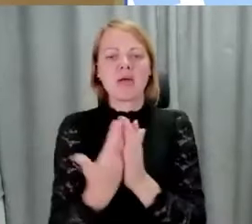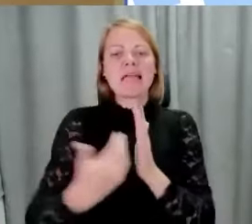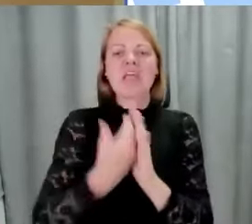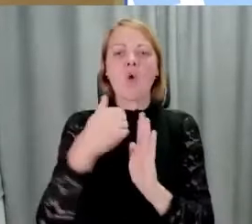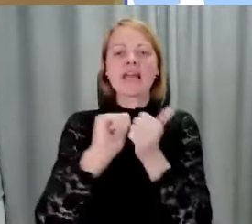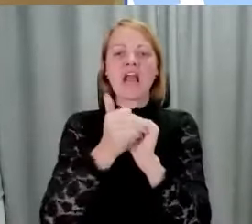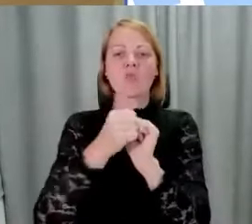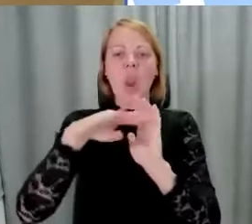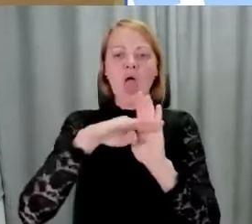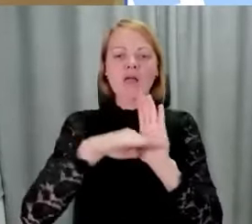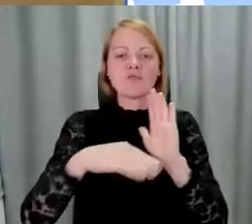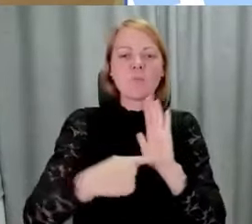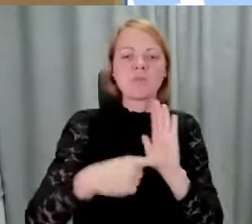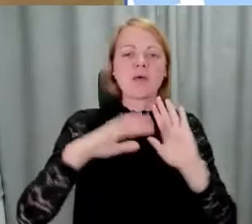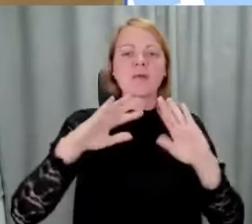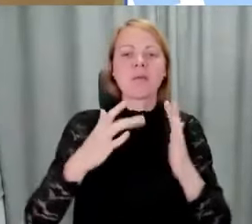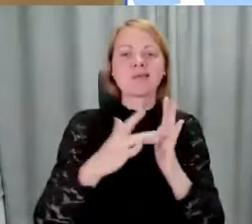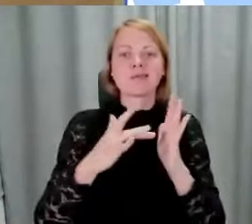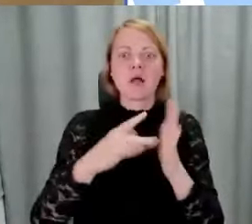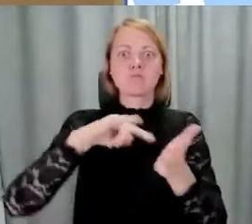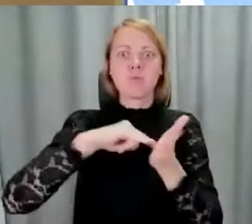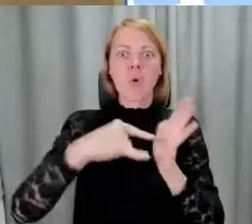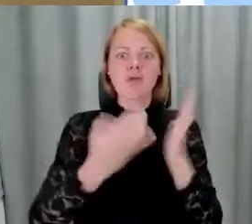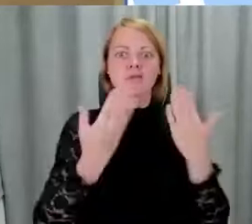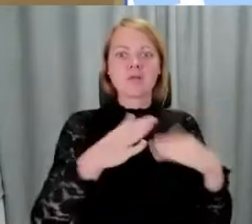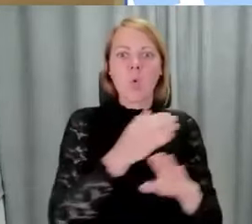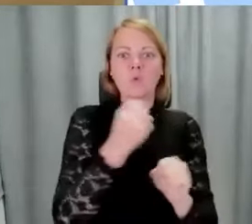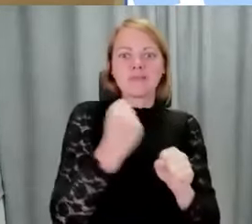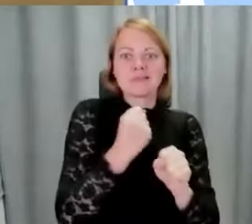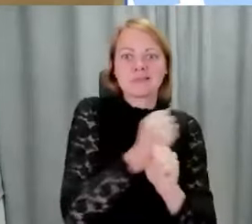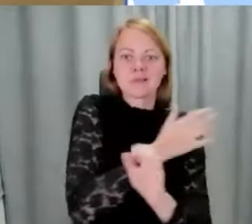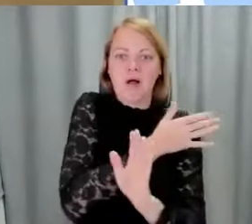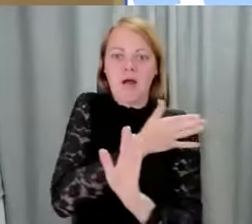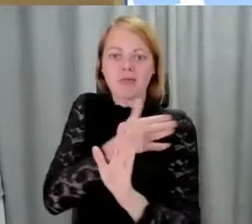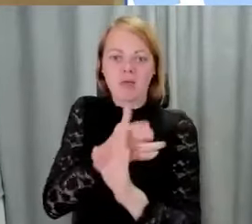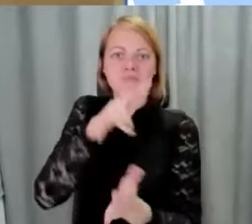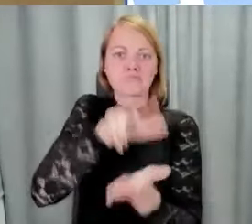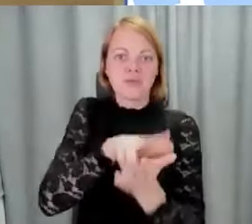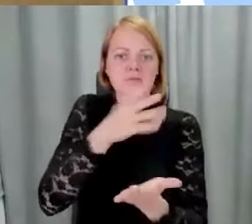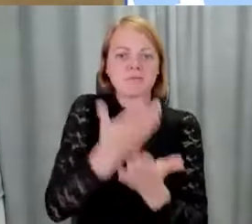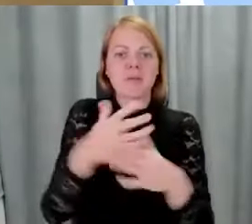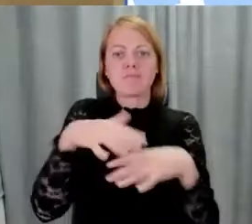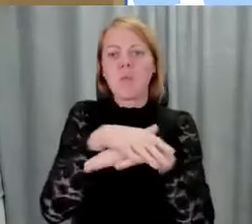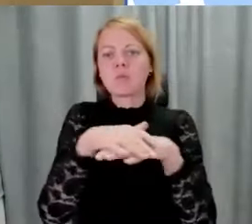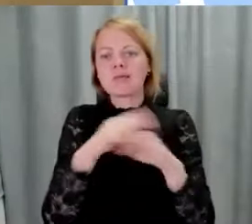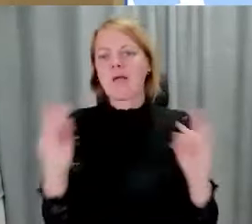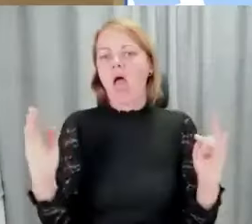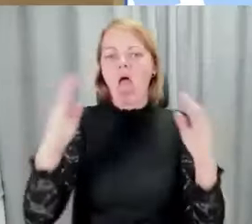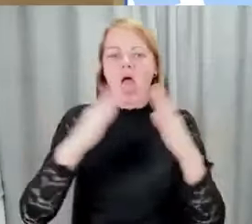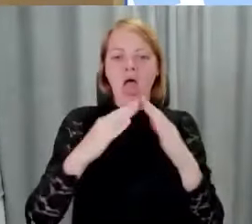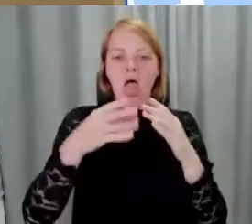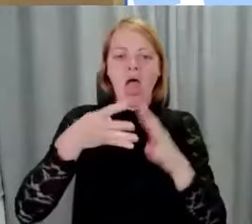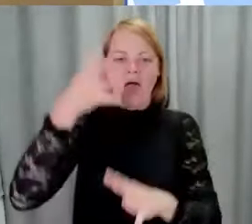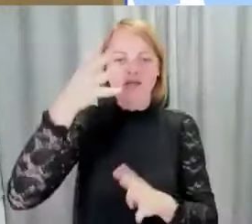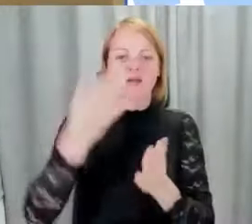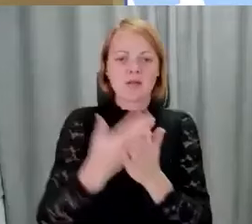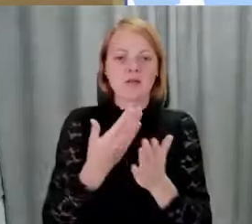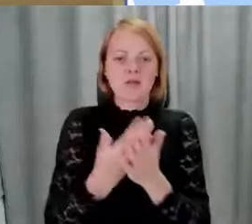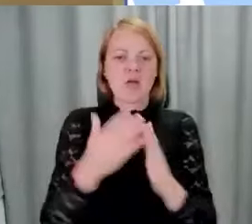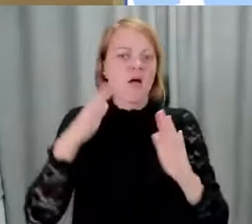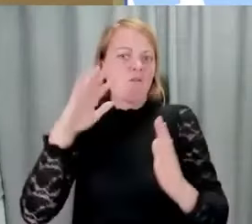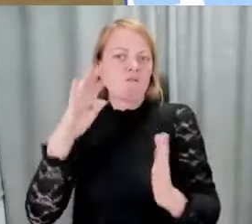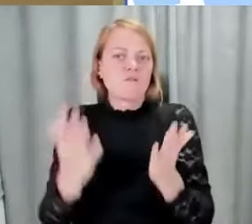bet ir jau kaut kādi projekti izstrādāti vai ne? Nu, piemēram, nezinu, publiskā ēka kaut kāda... Jā, es tāpat jautājumu. Jā, jo tas, varbūt